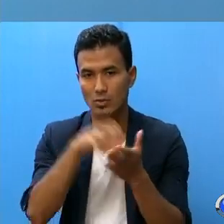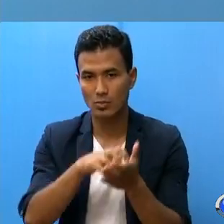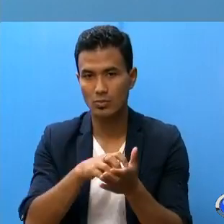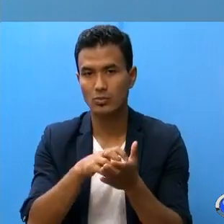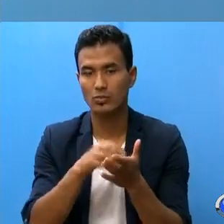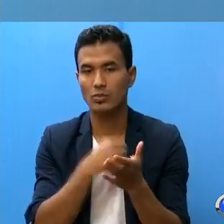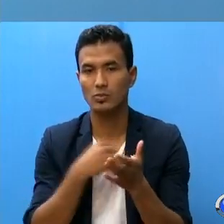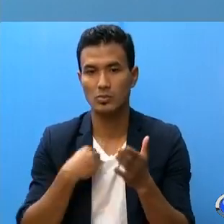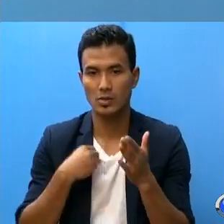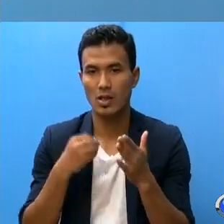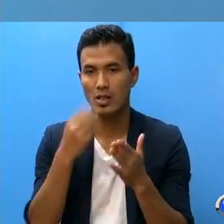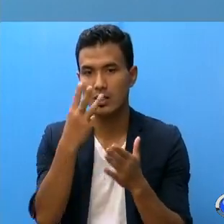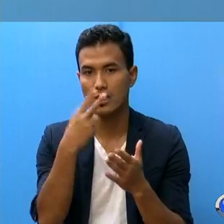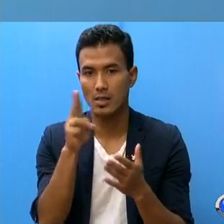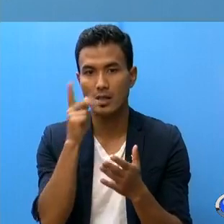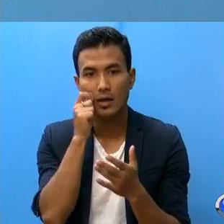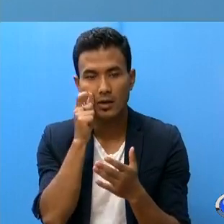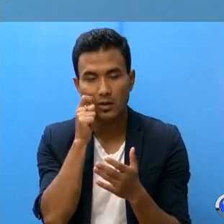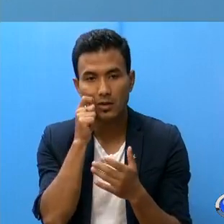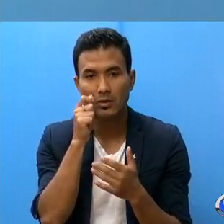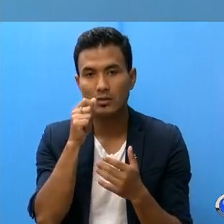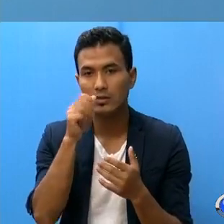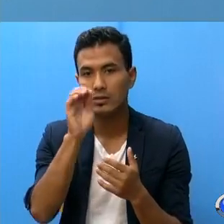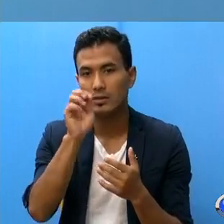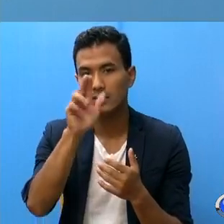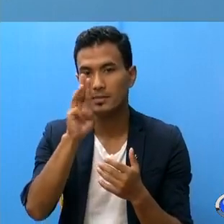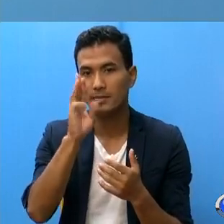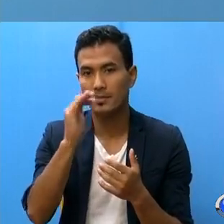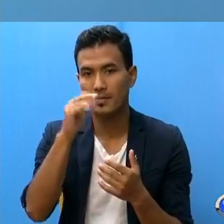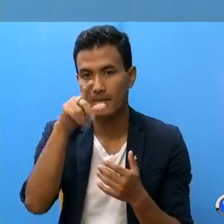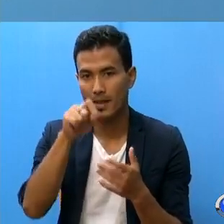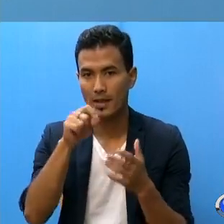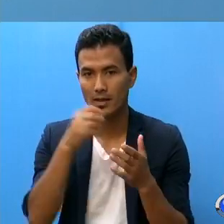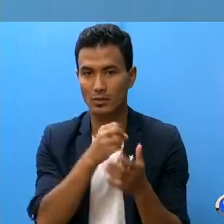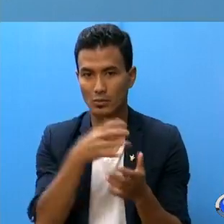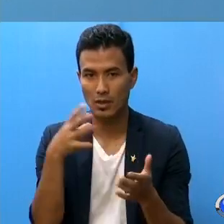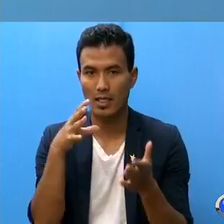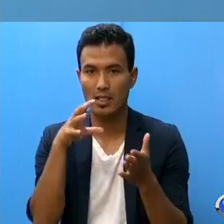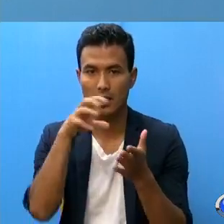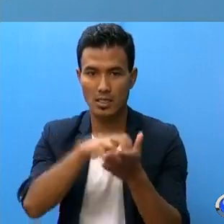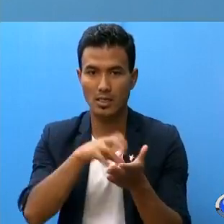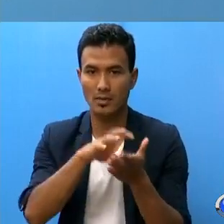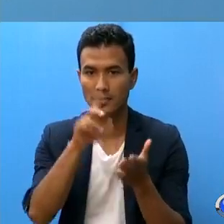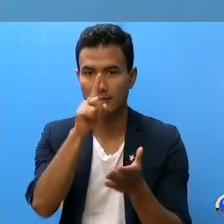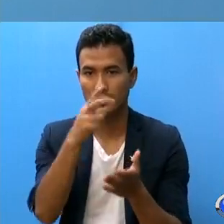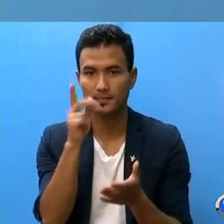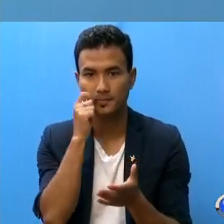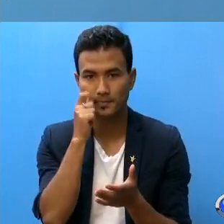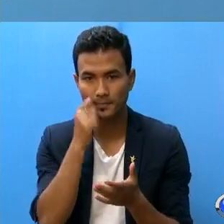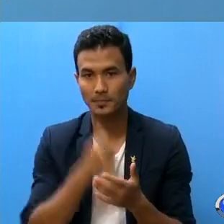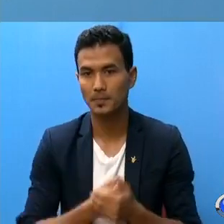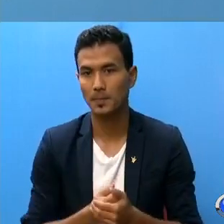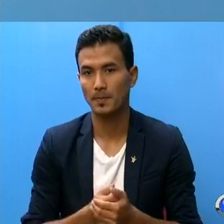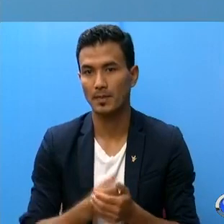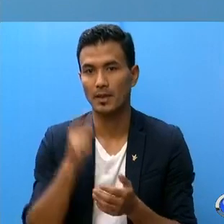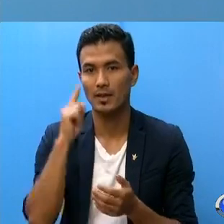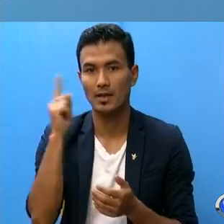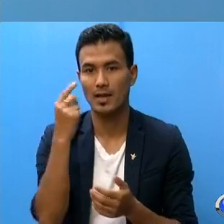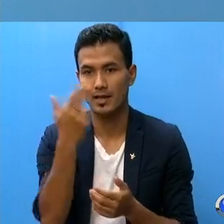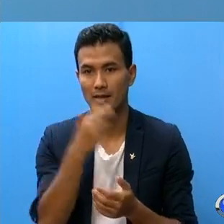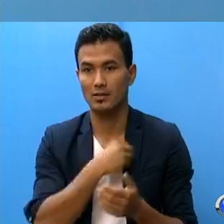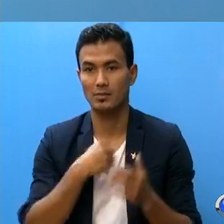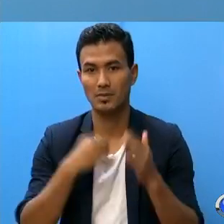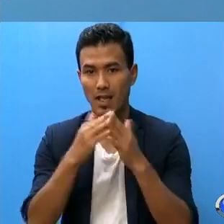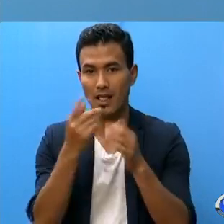तीन जना पुरूस सिम्ता आईसोलेशन सेंटर शुर्खेत पाट एक जना पुरूस नारैणी